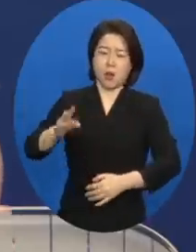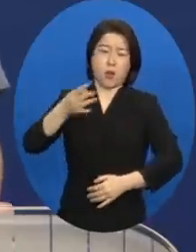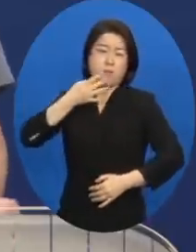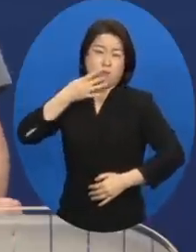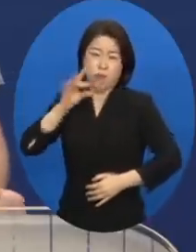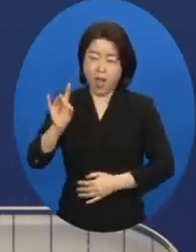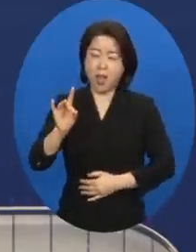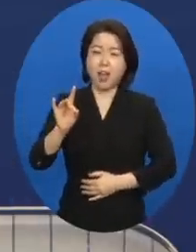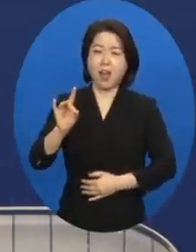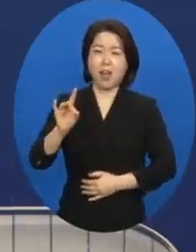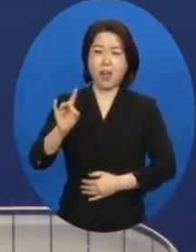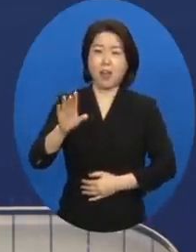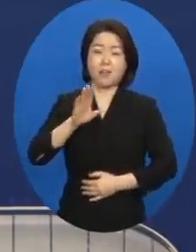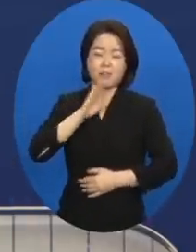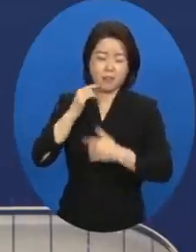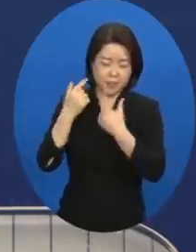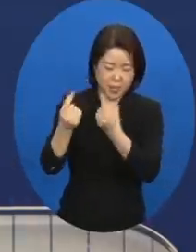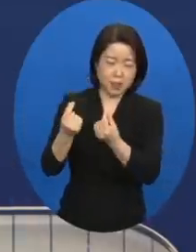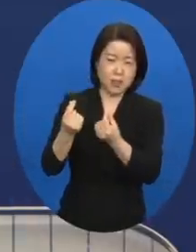물론입니다.